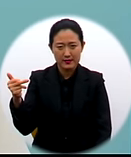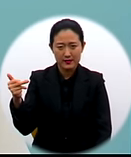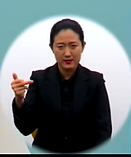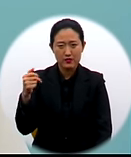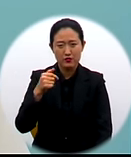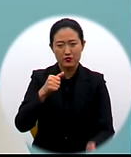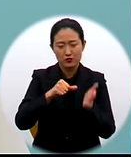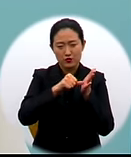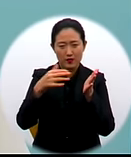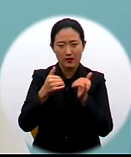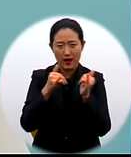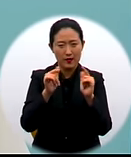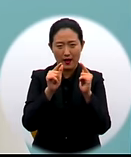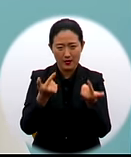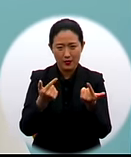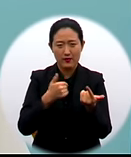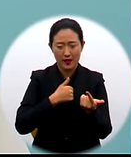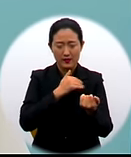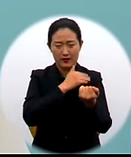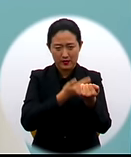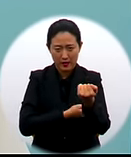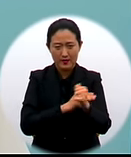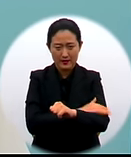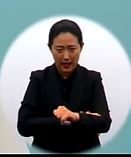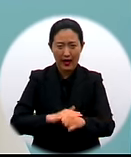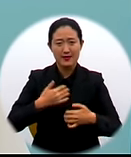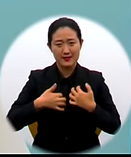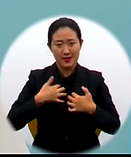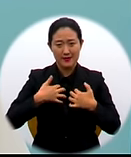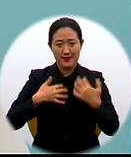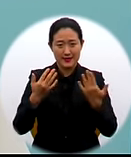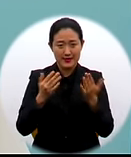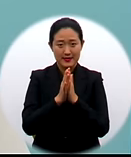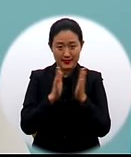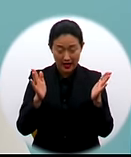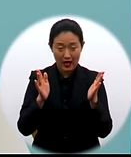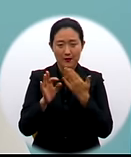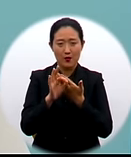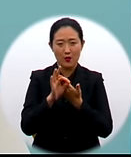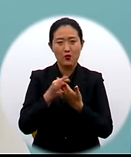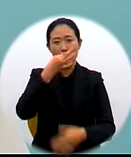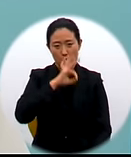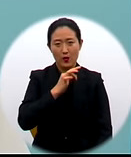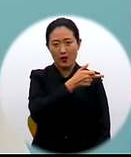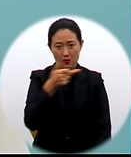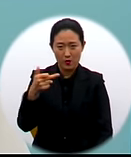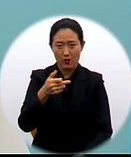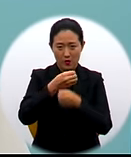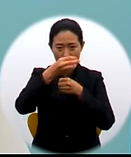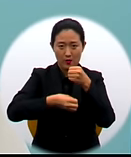즐겁게 일했을 때 시너지를 내기 시작해요. 그러다 보니까 근속연수가 좀 짧아져요. 근속연수가